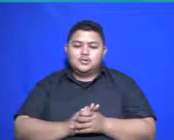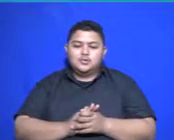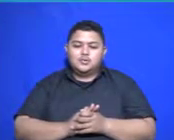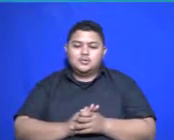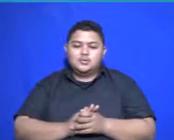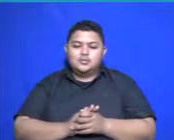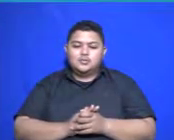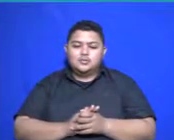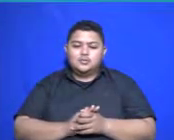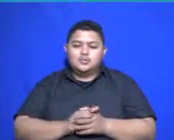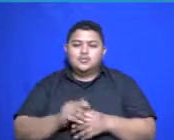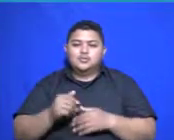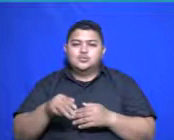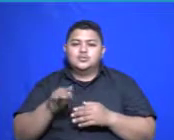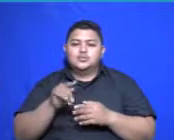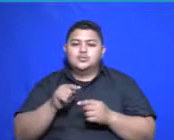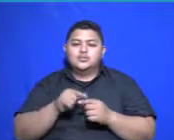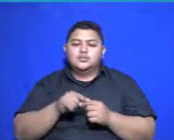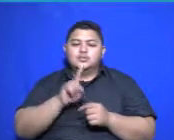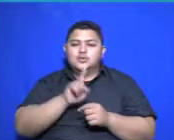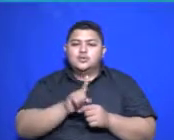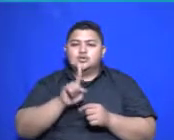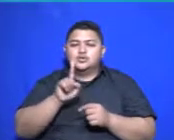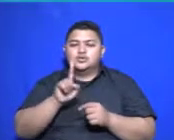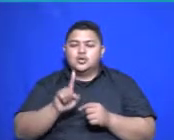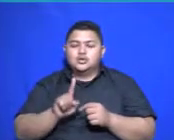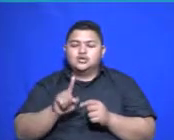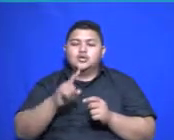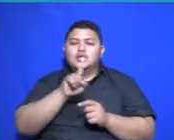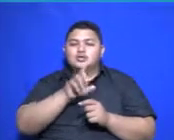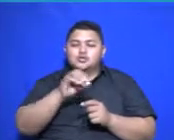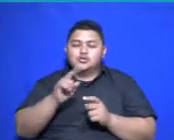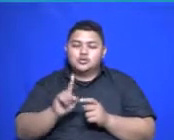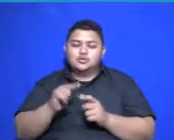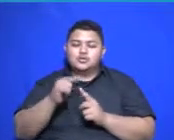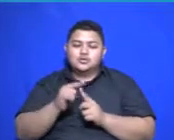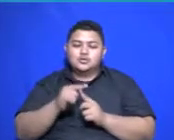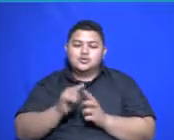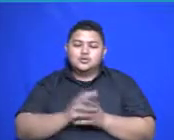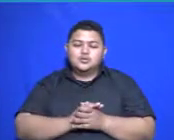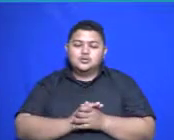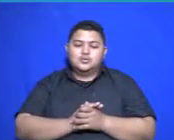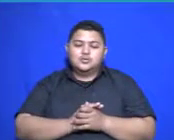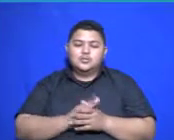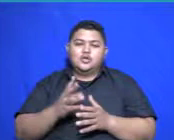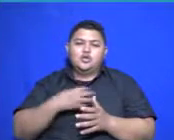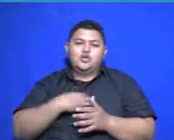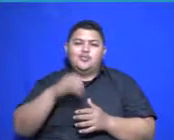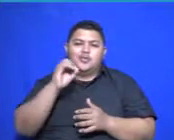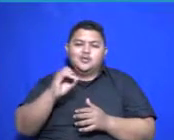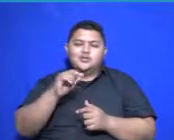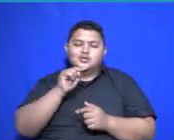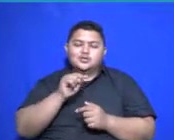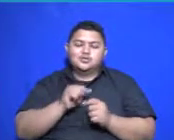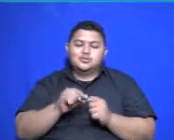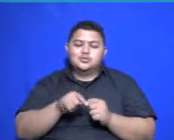serapannya mencapai 101 triliun. Dan kami juga optimis nanti capaiannya